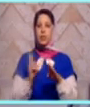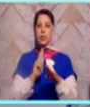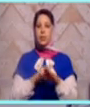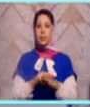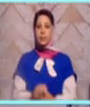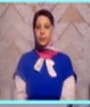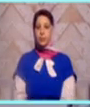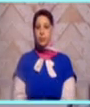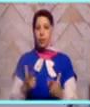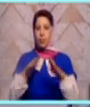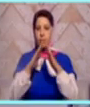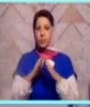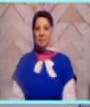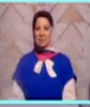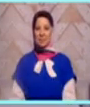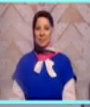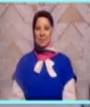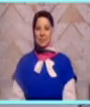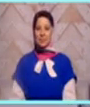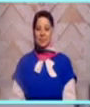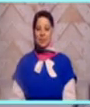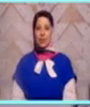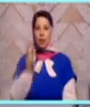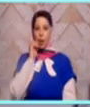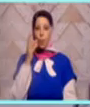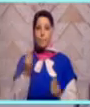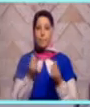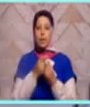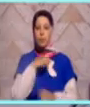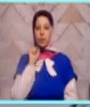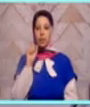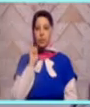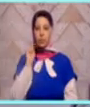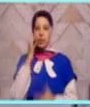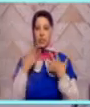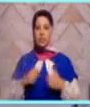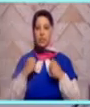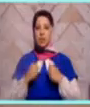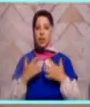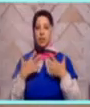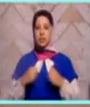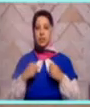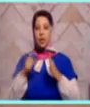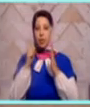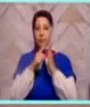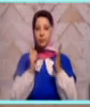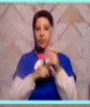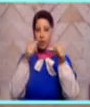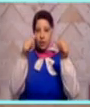تانية، مصر بيحصل فيها إيه النهاردة؟ الخبر اللي معايا خاص بوزارة الصحة، الصحة تعلن إجراء